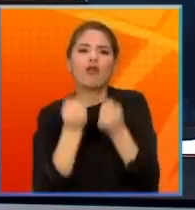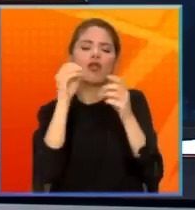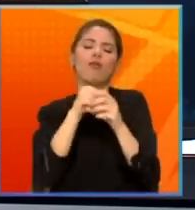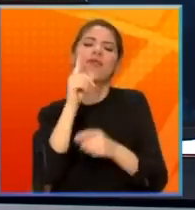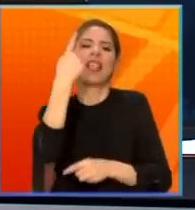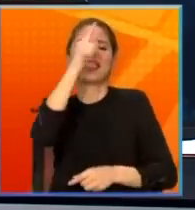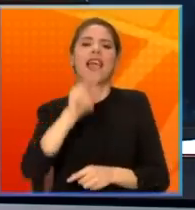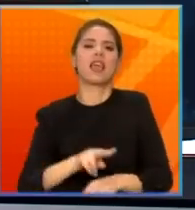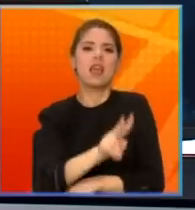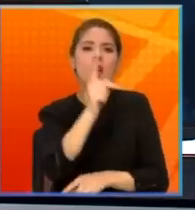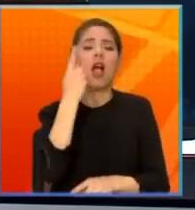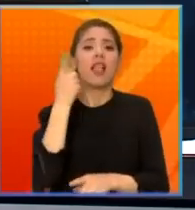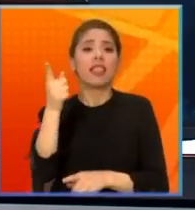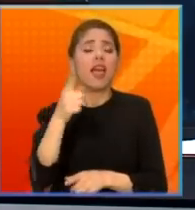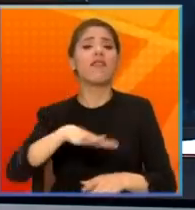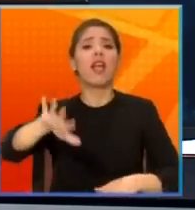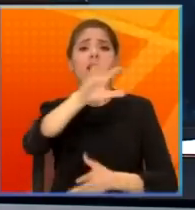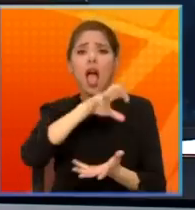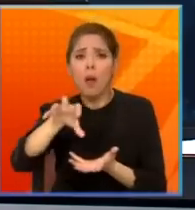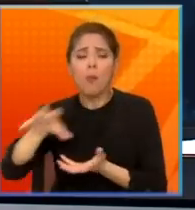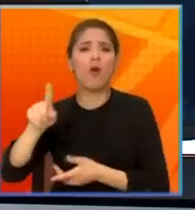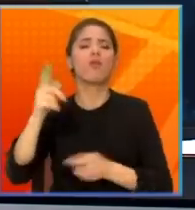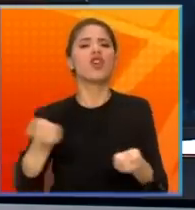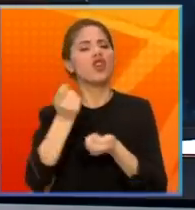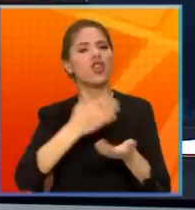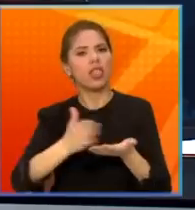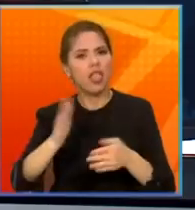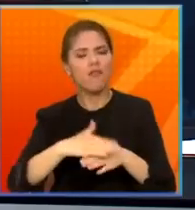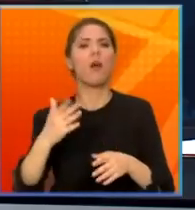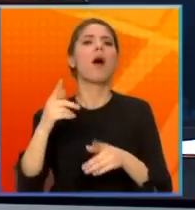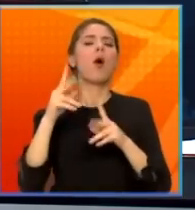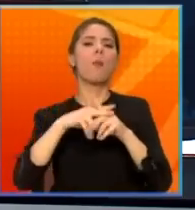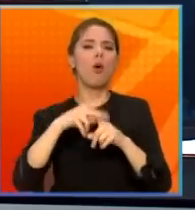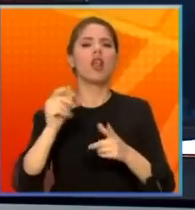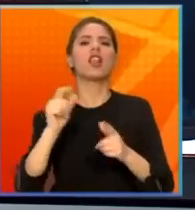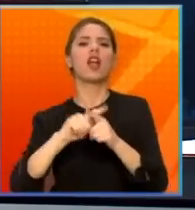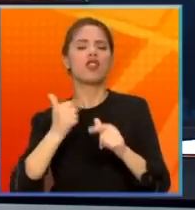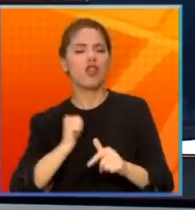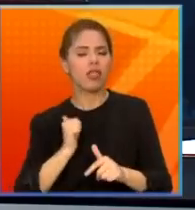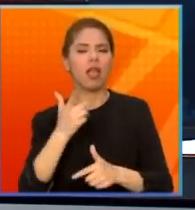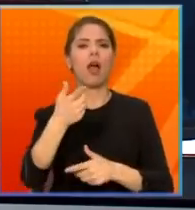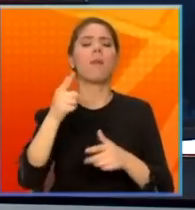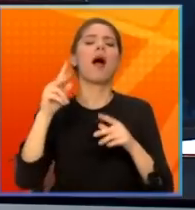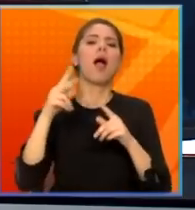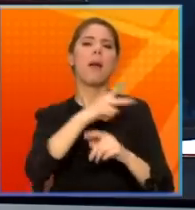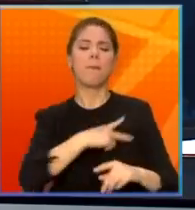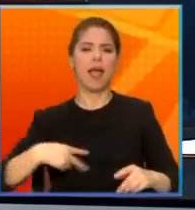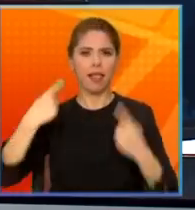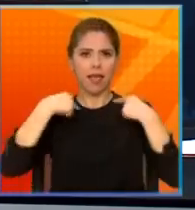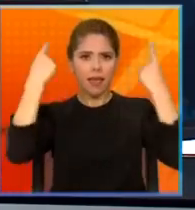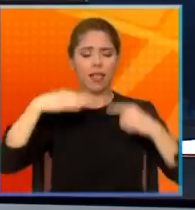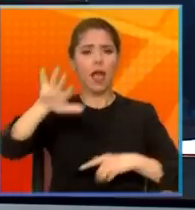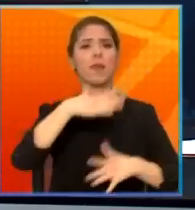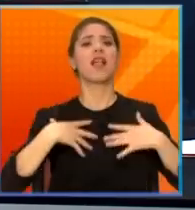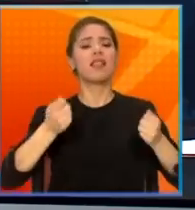için tek yol. Devlet her birimiyle işinin başında. Polis, jandarma, belediyelerin yetkilileri ve elbette sağlık